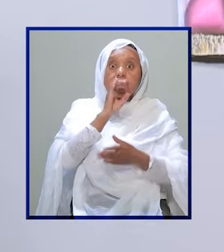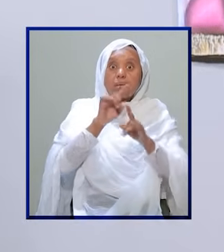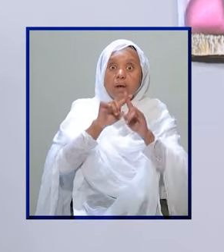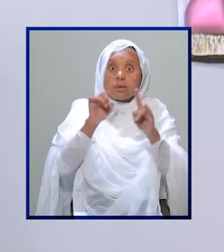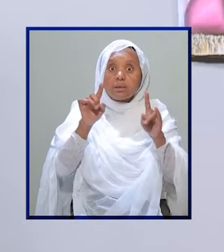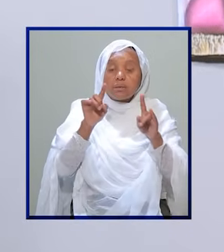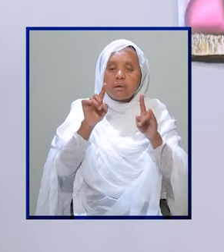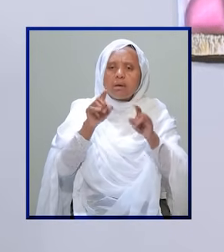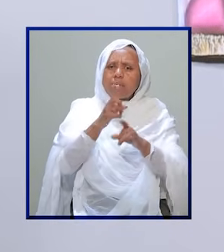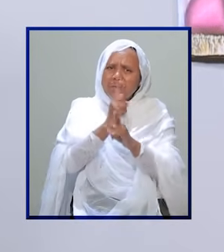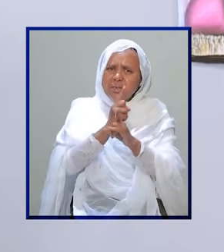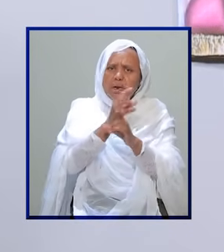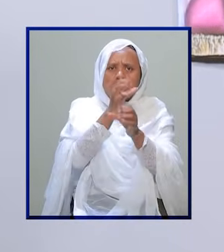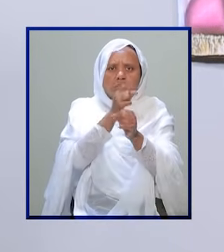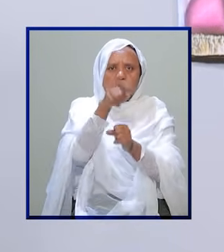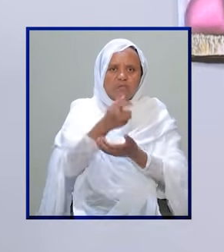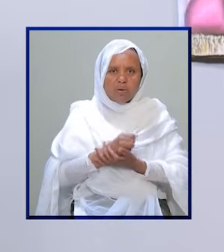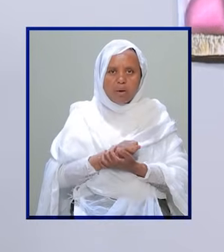ግን